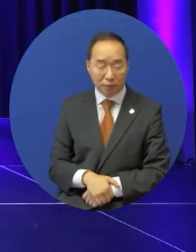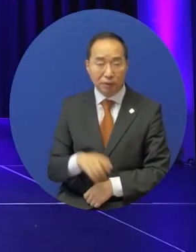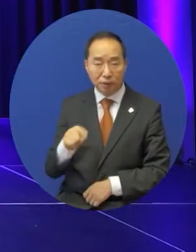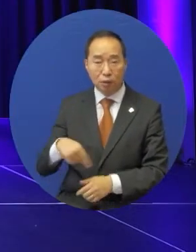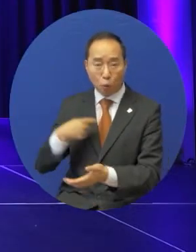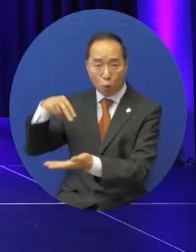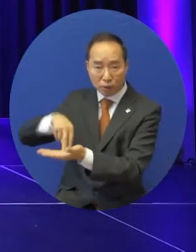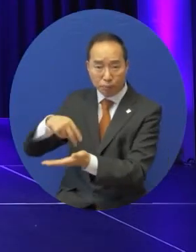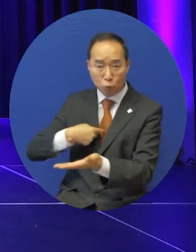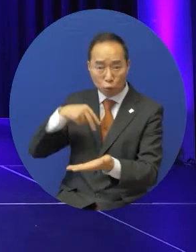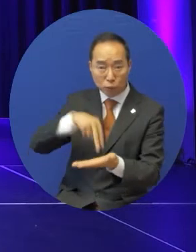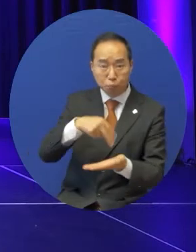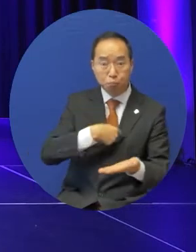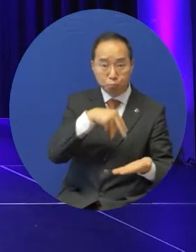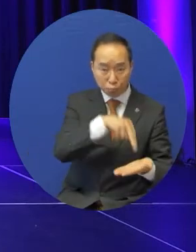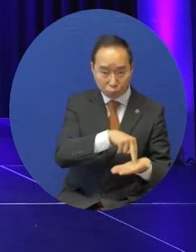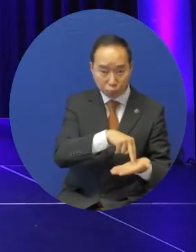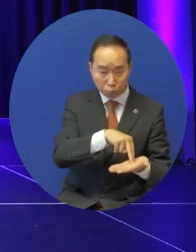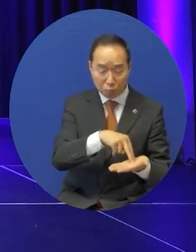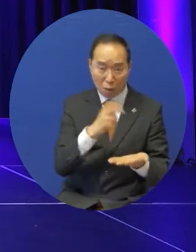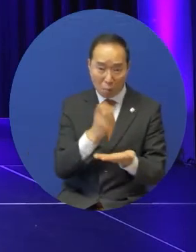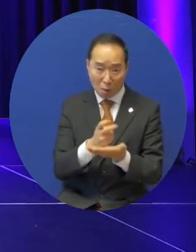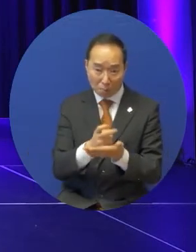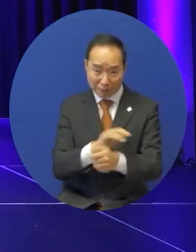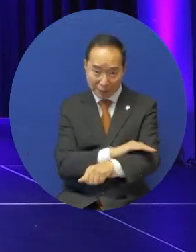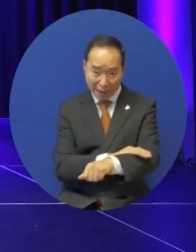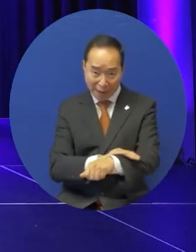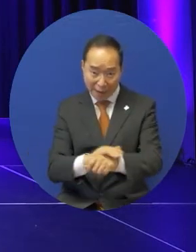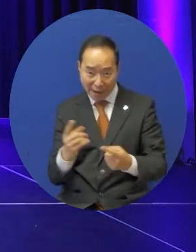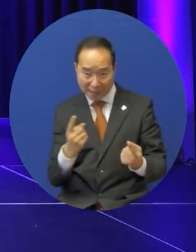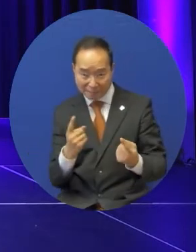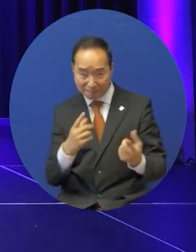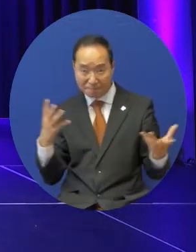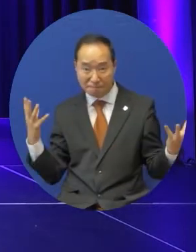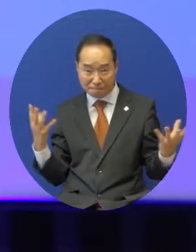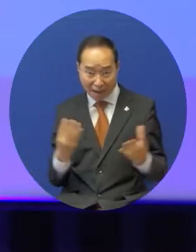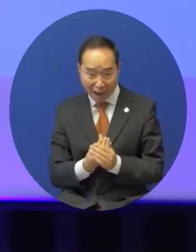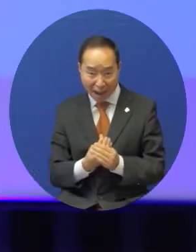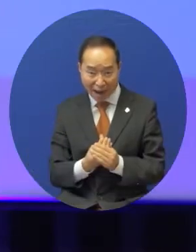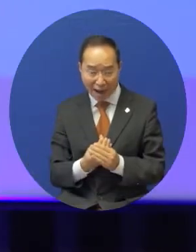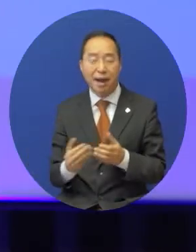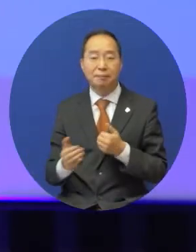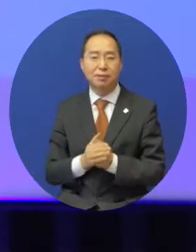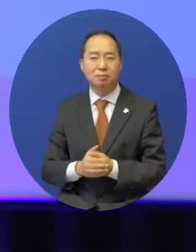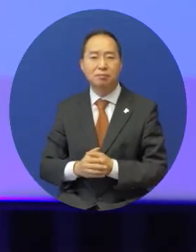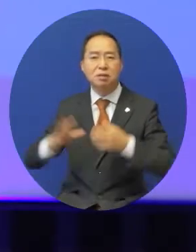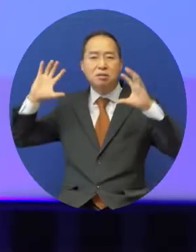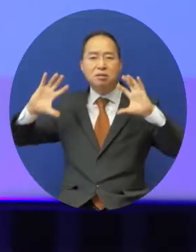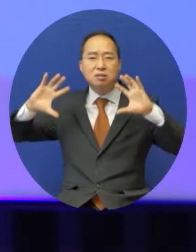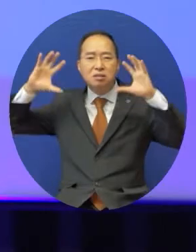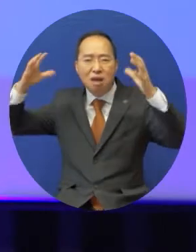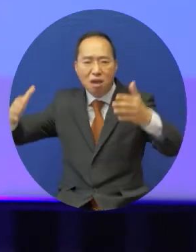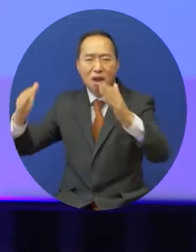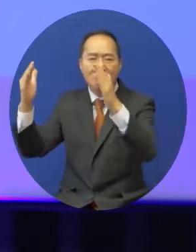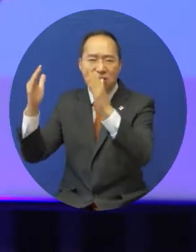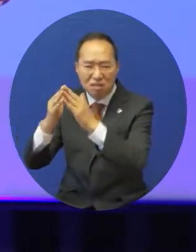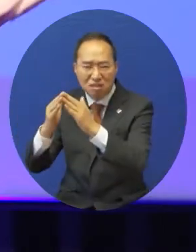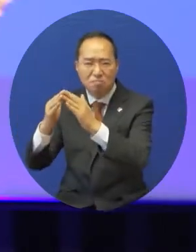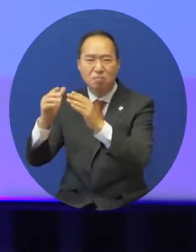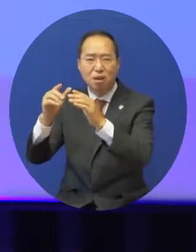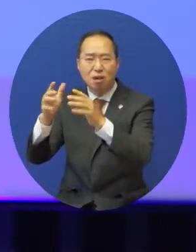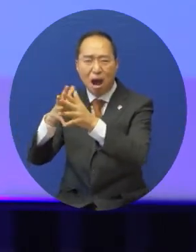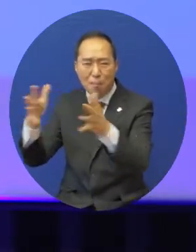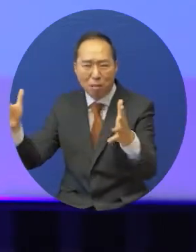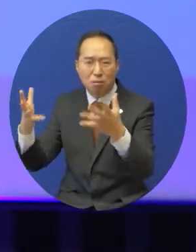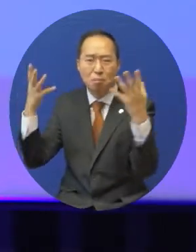가지가 독립적으로 잘 법적으로 세팅이 되면 전 세계 부동산이